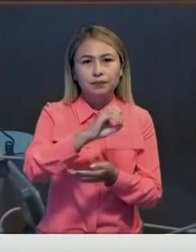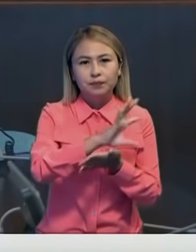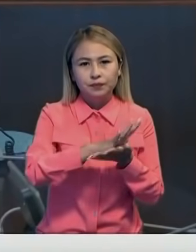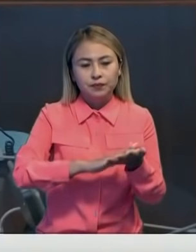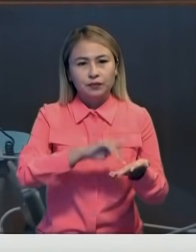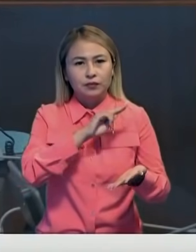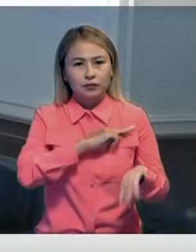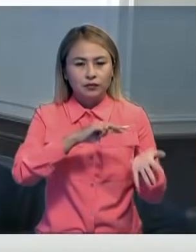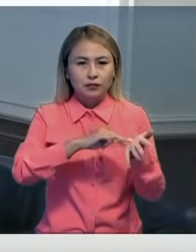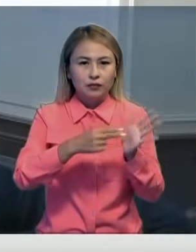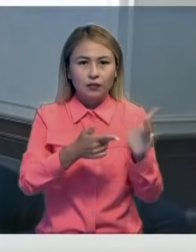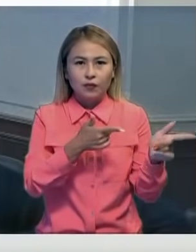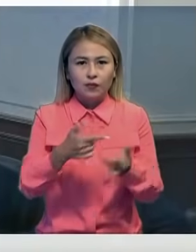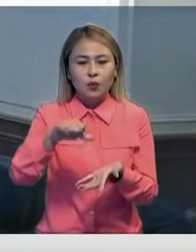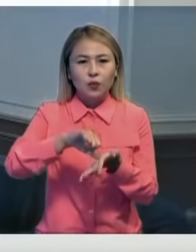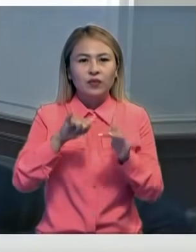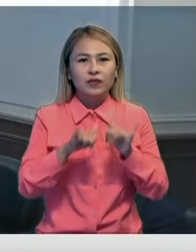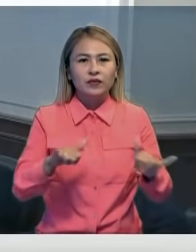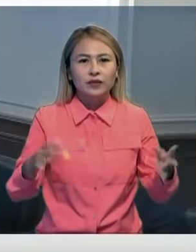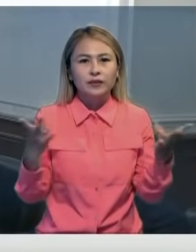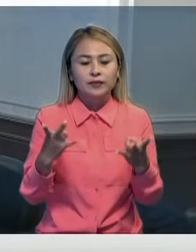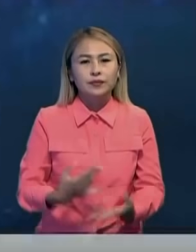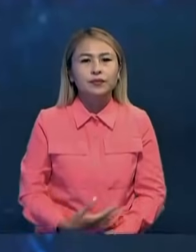жалғастырып, жобаға қатысушылар саны ұлғайту керек.